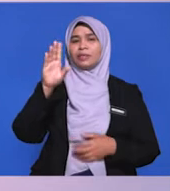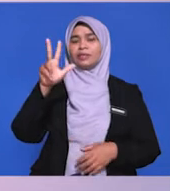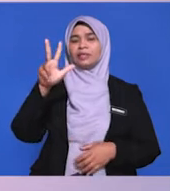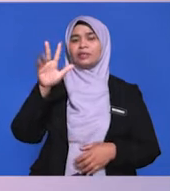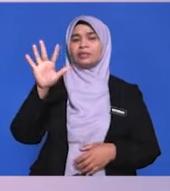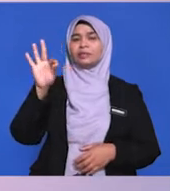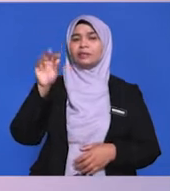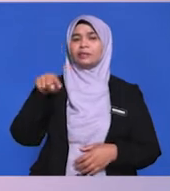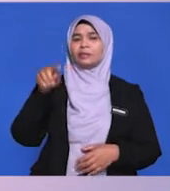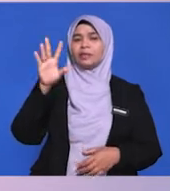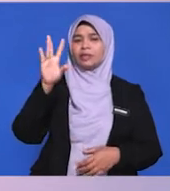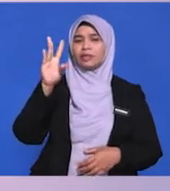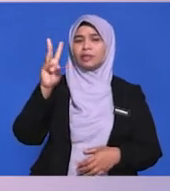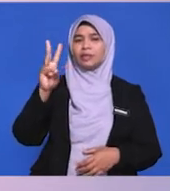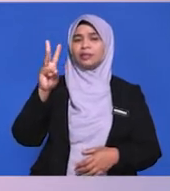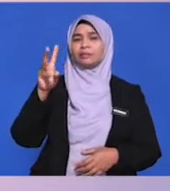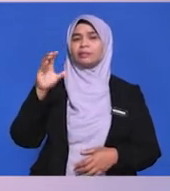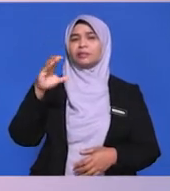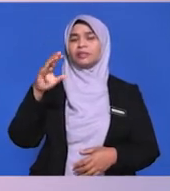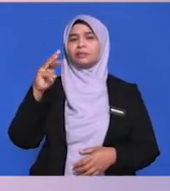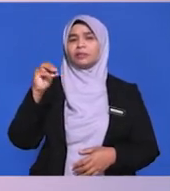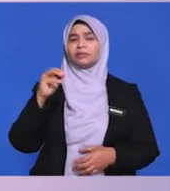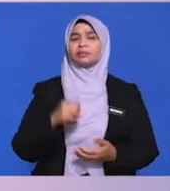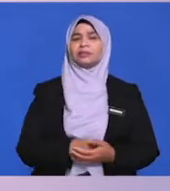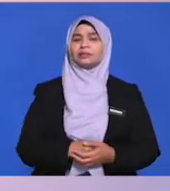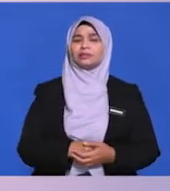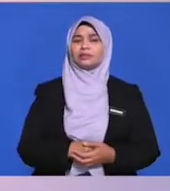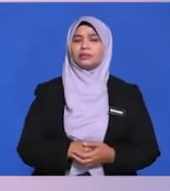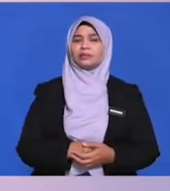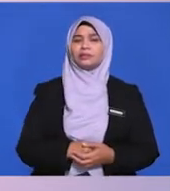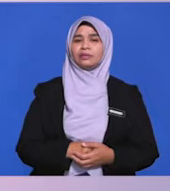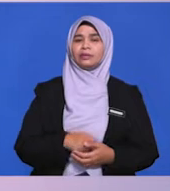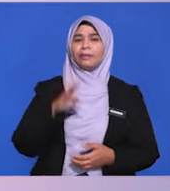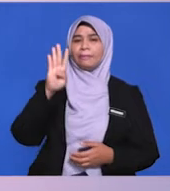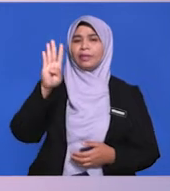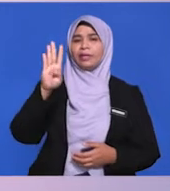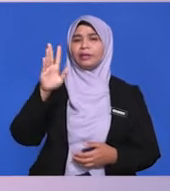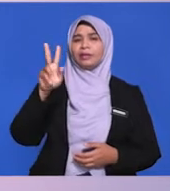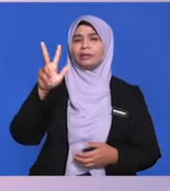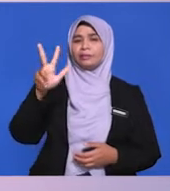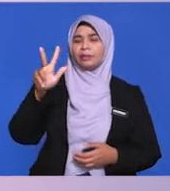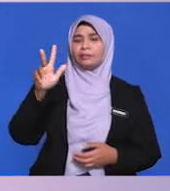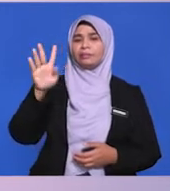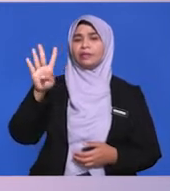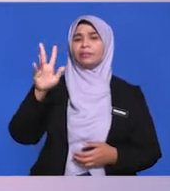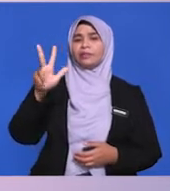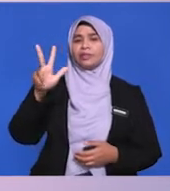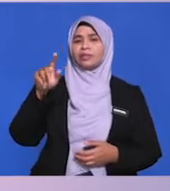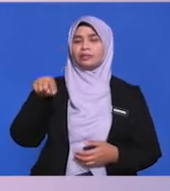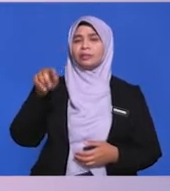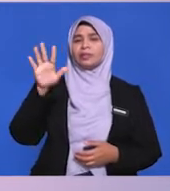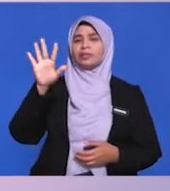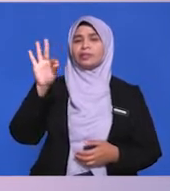e430 9-46 cm padu di 4340 and